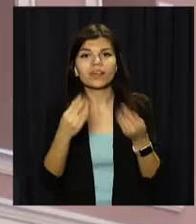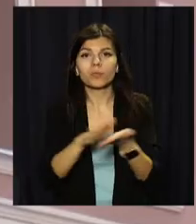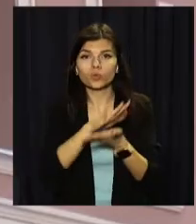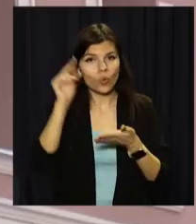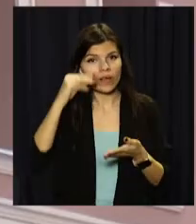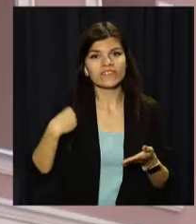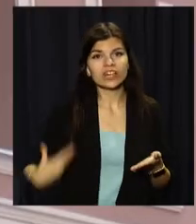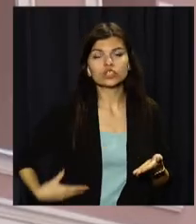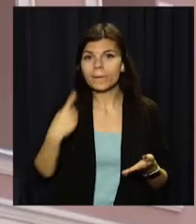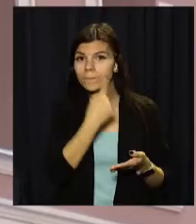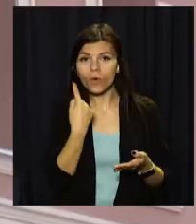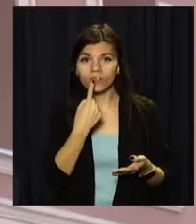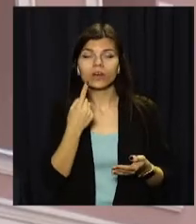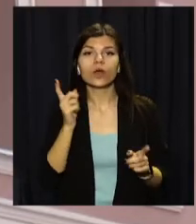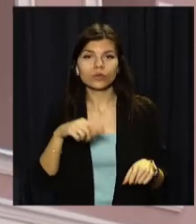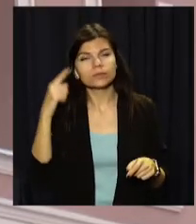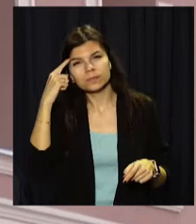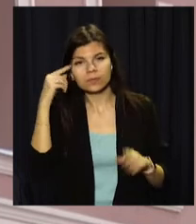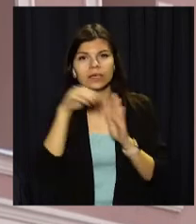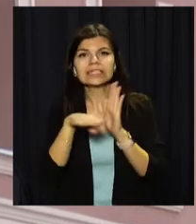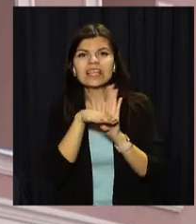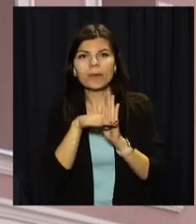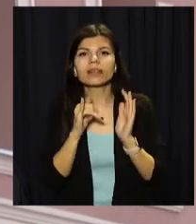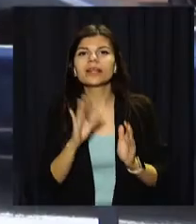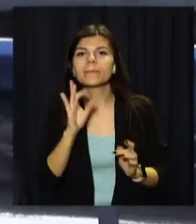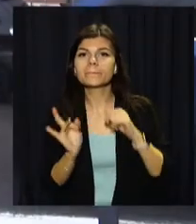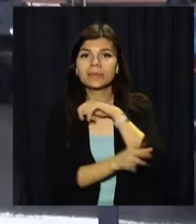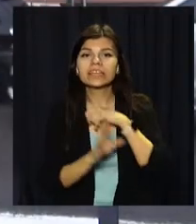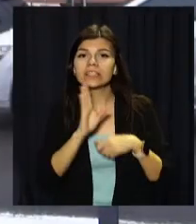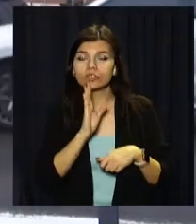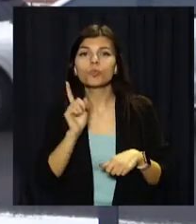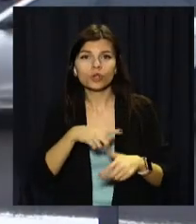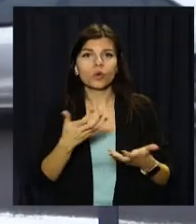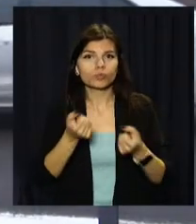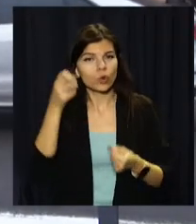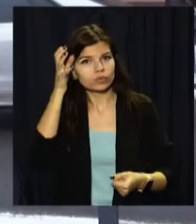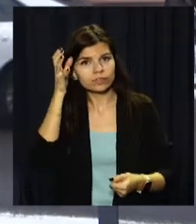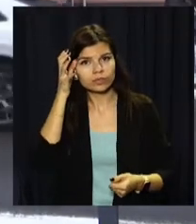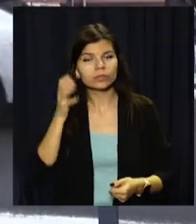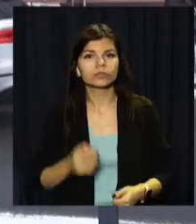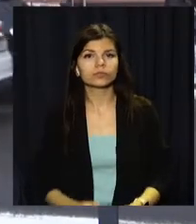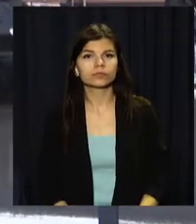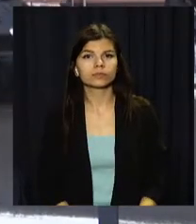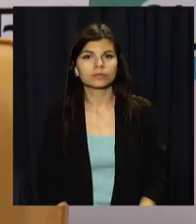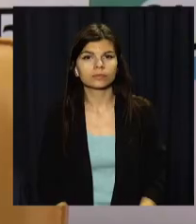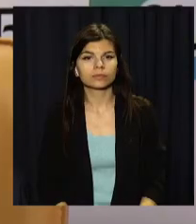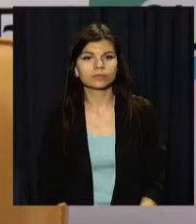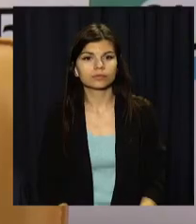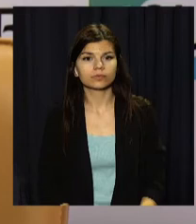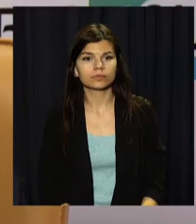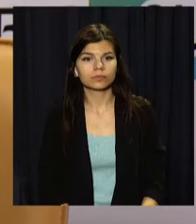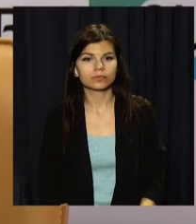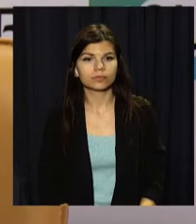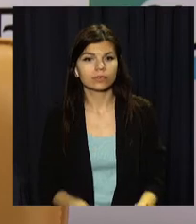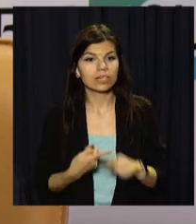безкоштовні уроки французької мови та запровадила стипендію для бідних дівчат, щоб вони також могли отримувати освіту.